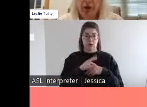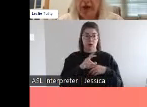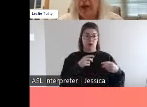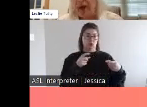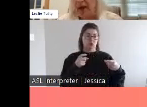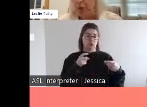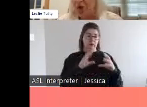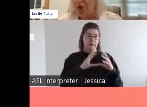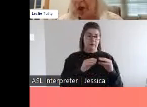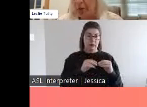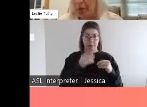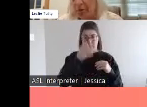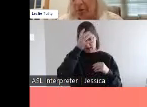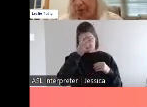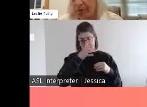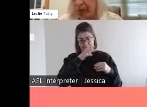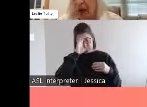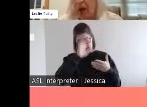conseiller.